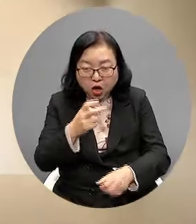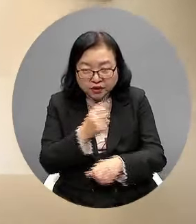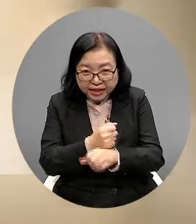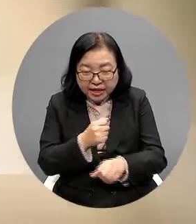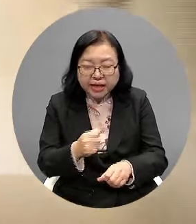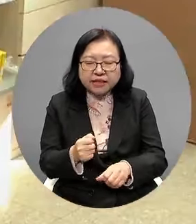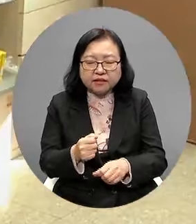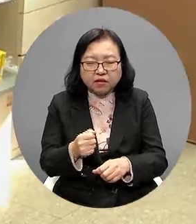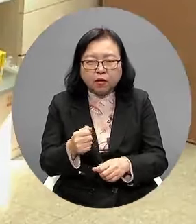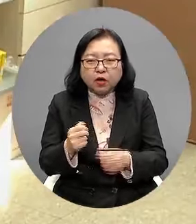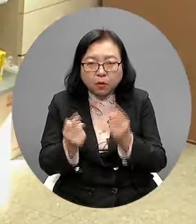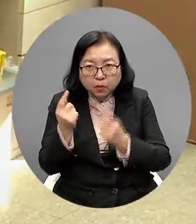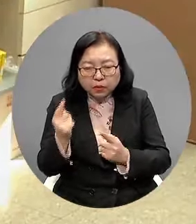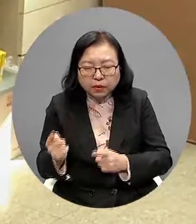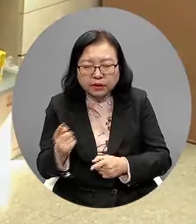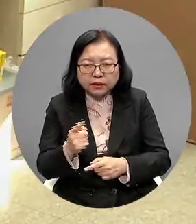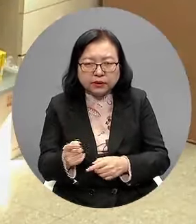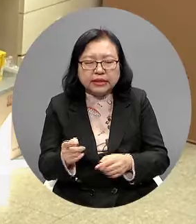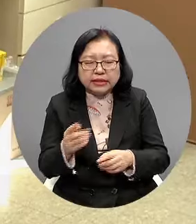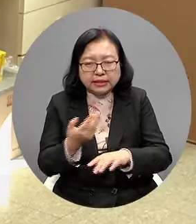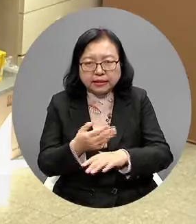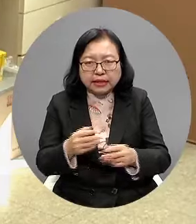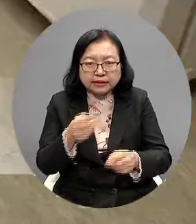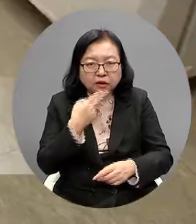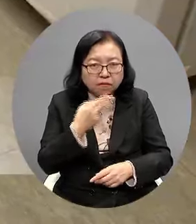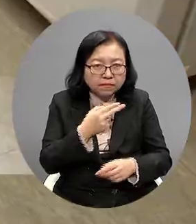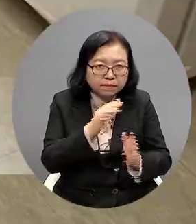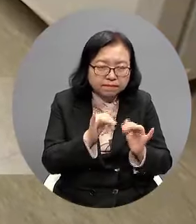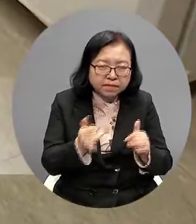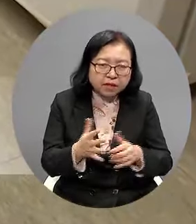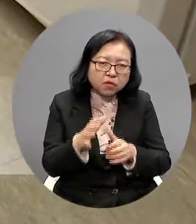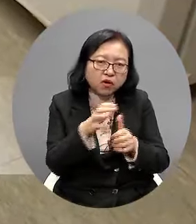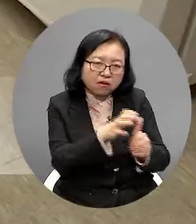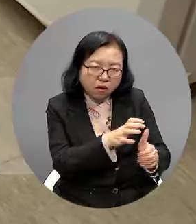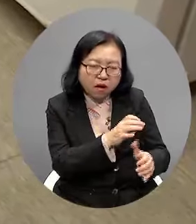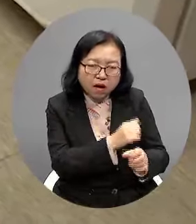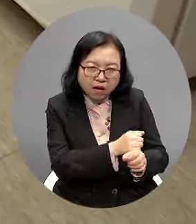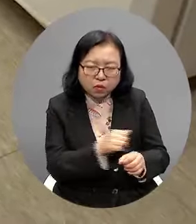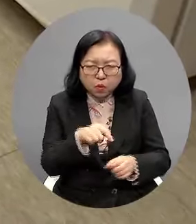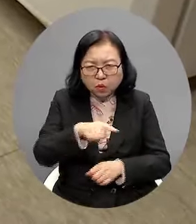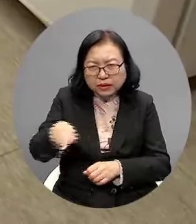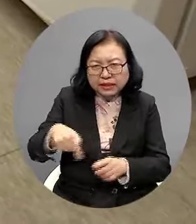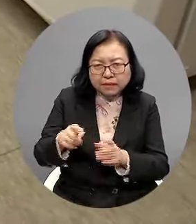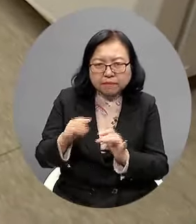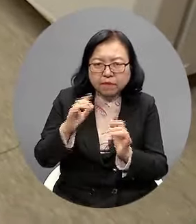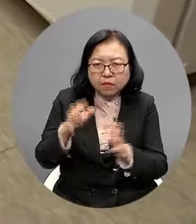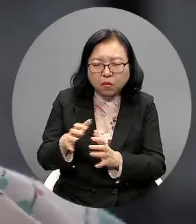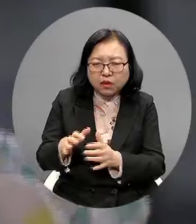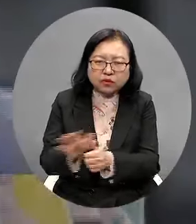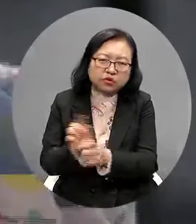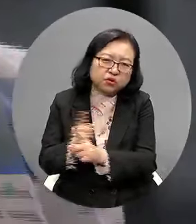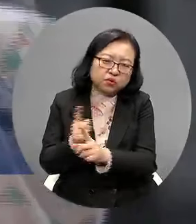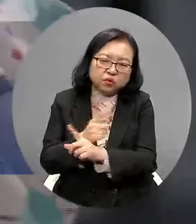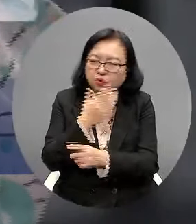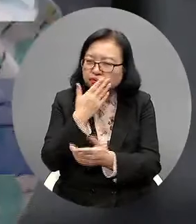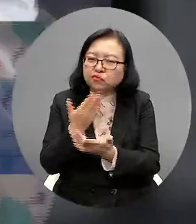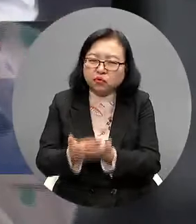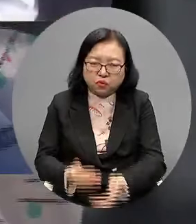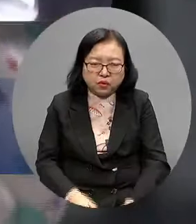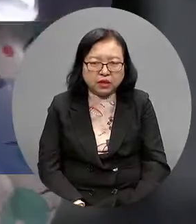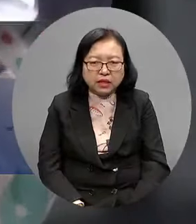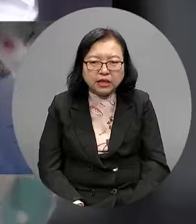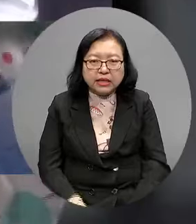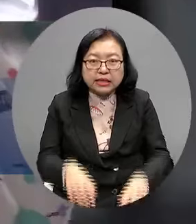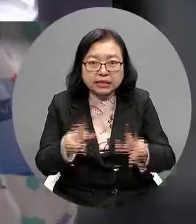받는 것보다 증상이 없는 환자와 의료진 모두 격리하고 치료하는게 더 중요한 상황입니다 무증상자